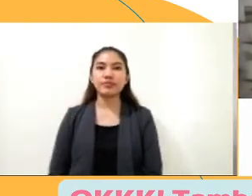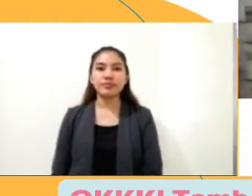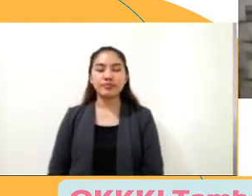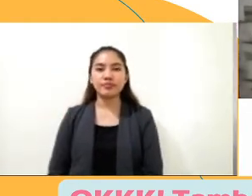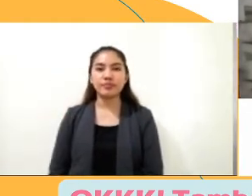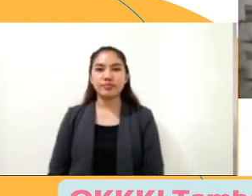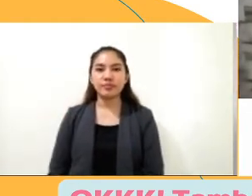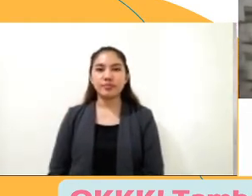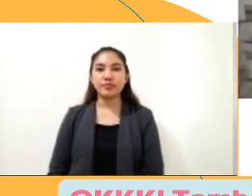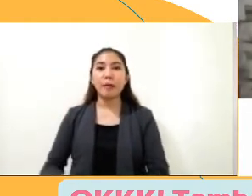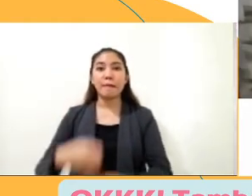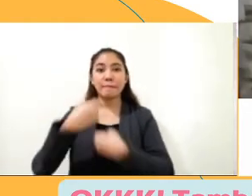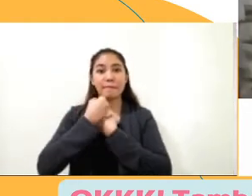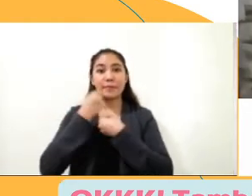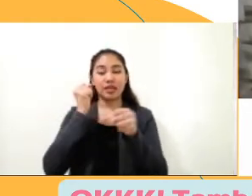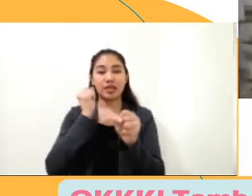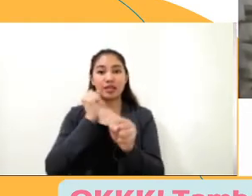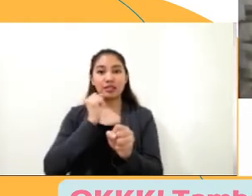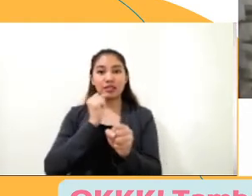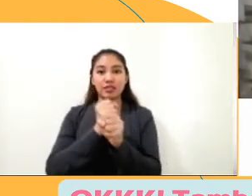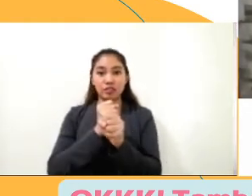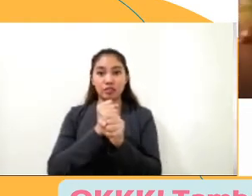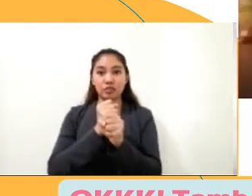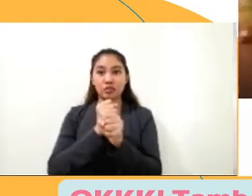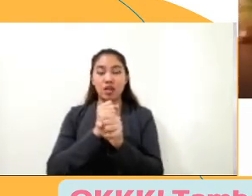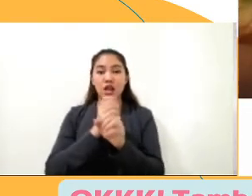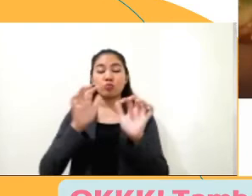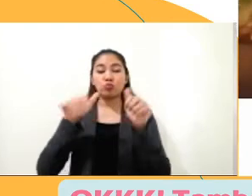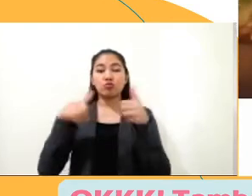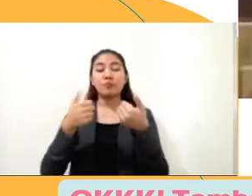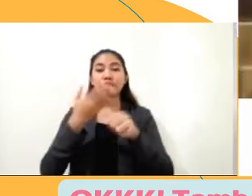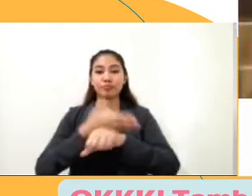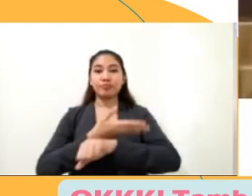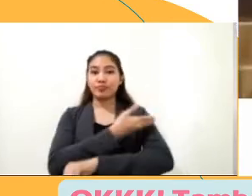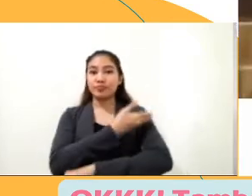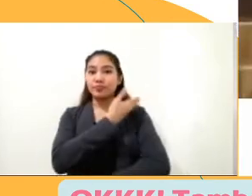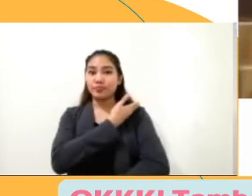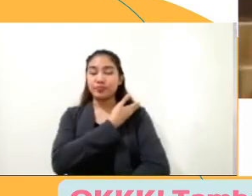Gumawa tayo ng hambang para sa ikauunlad nito.